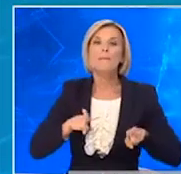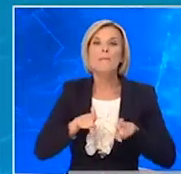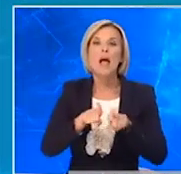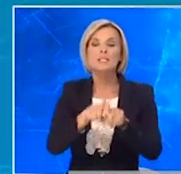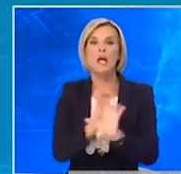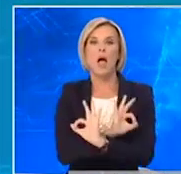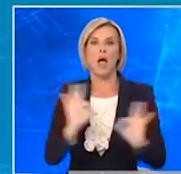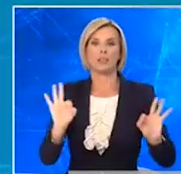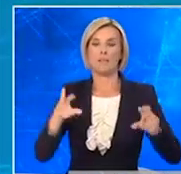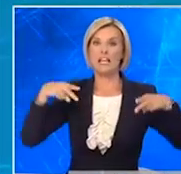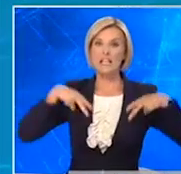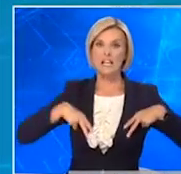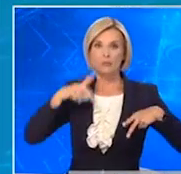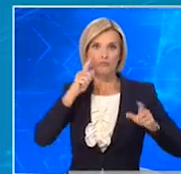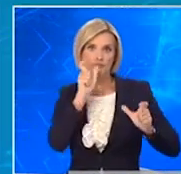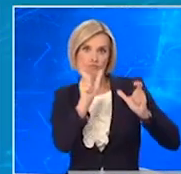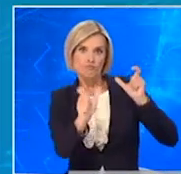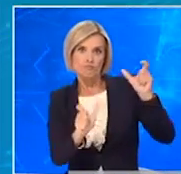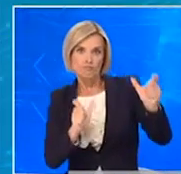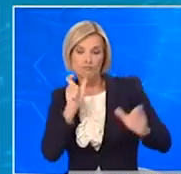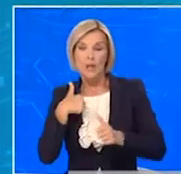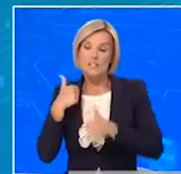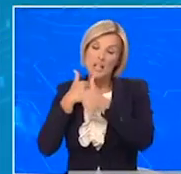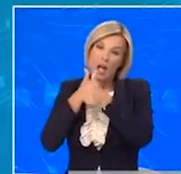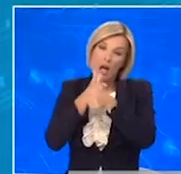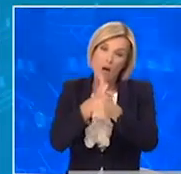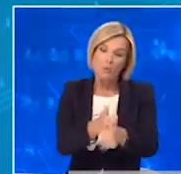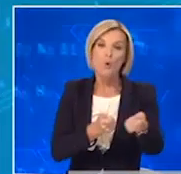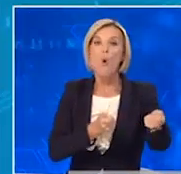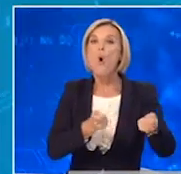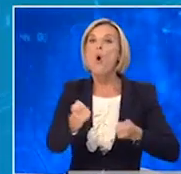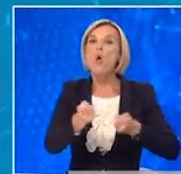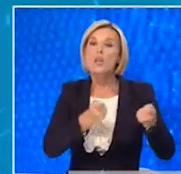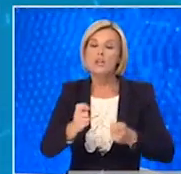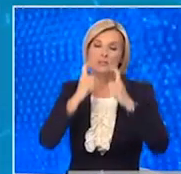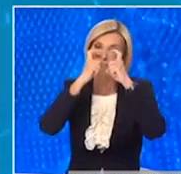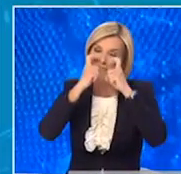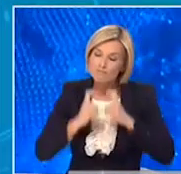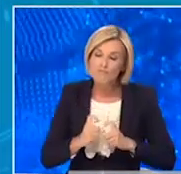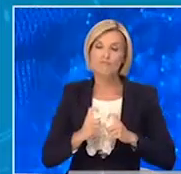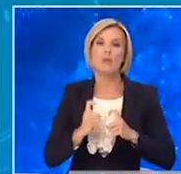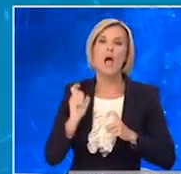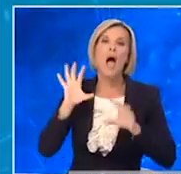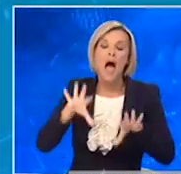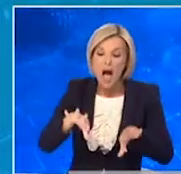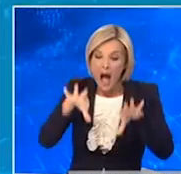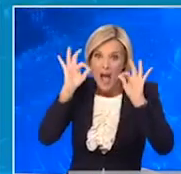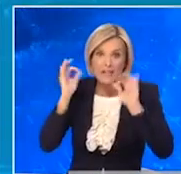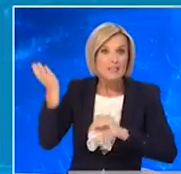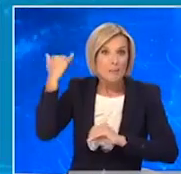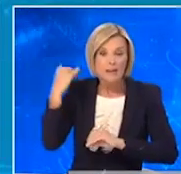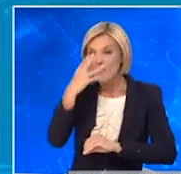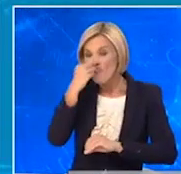σε ετοιμότητα, σε επιφυλακή και να ακολουθούμε τις οδηγίες των ειδικών, όπως κάνουμε άλλωστε από την πρώτη μέρα αυτής της